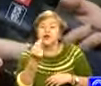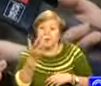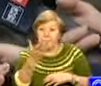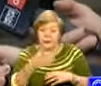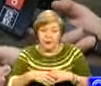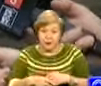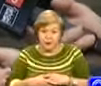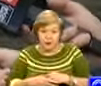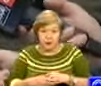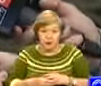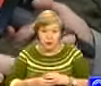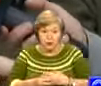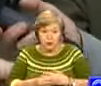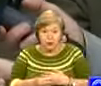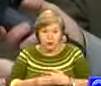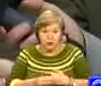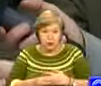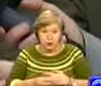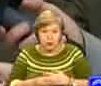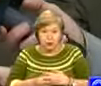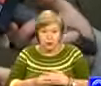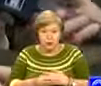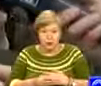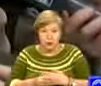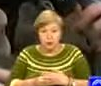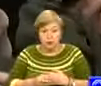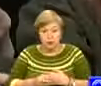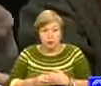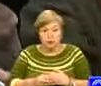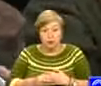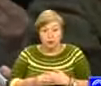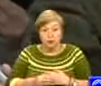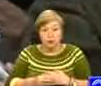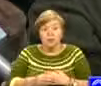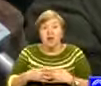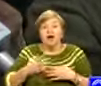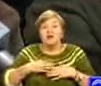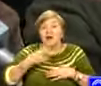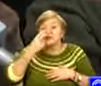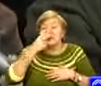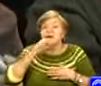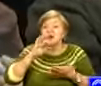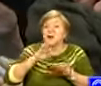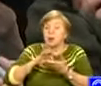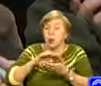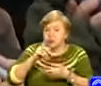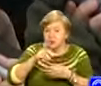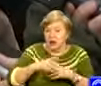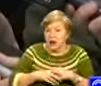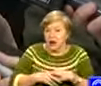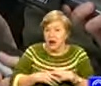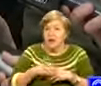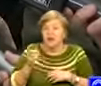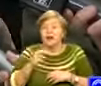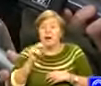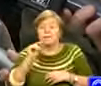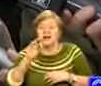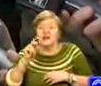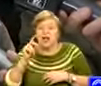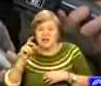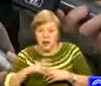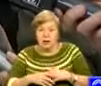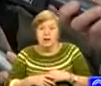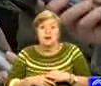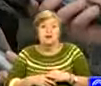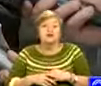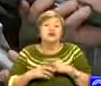Care este opinia dumneavoastră a PNL-ului? Vreau să văd propunerea și cum este fundamentatul. Vreau să vină în coaliție și